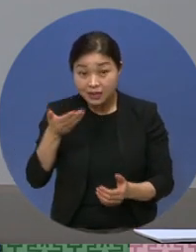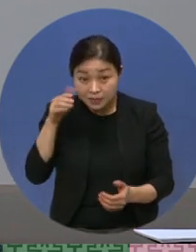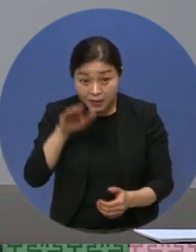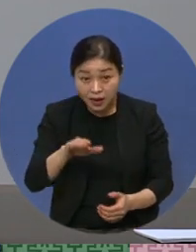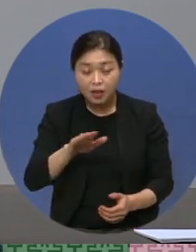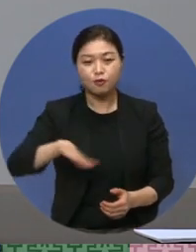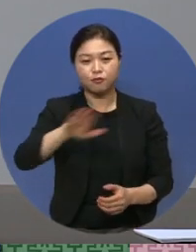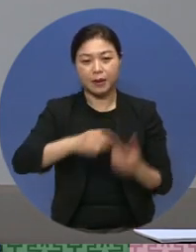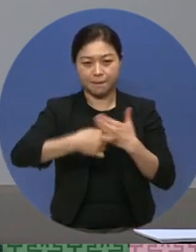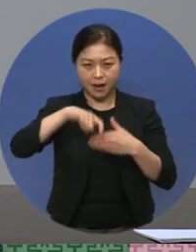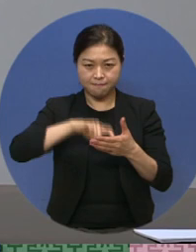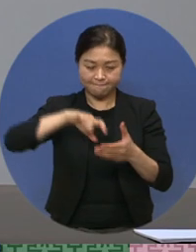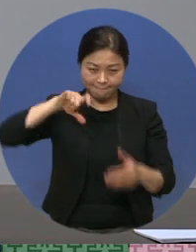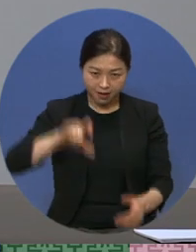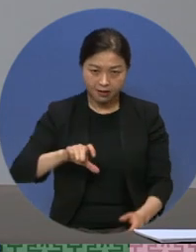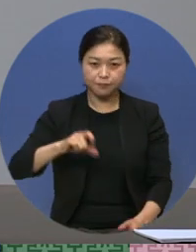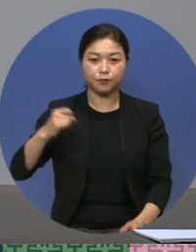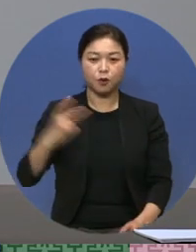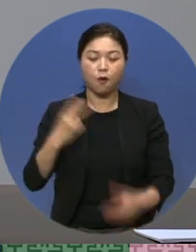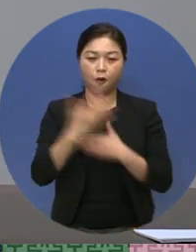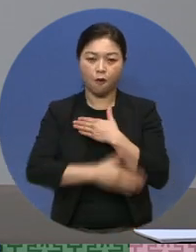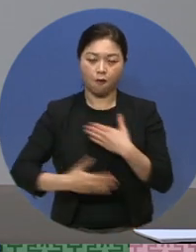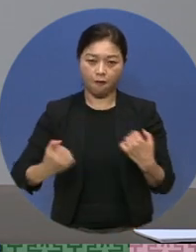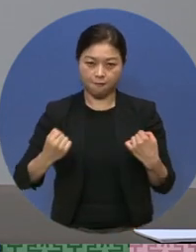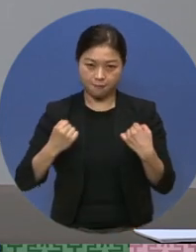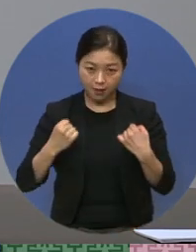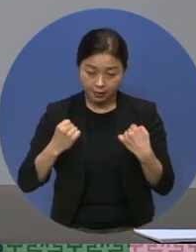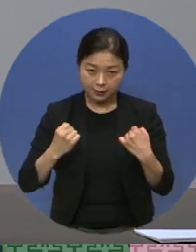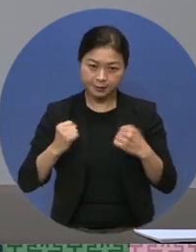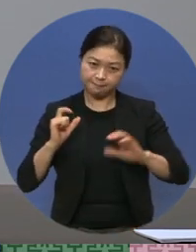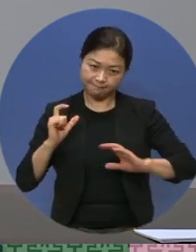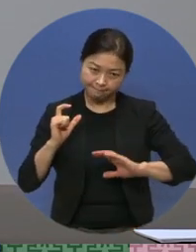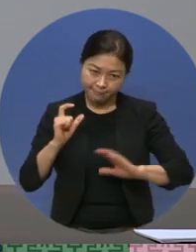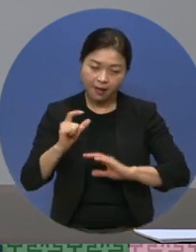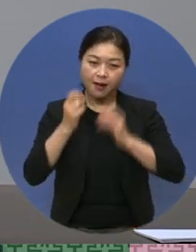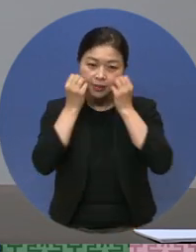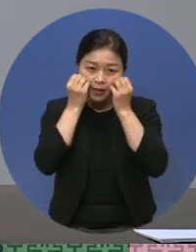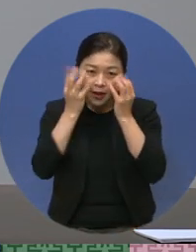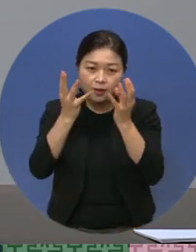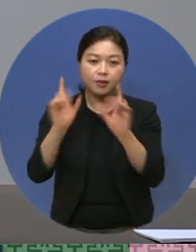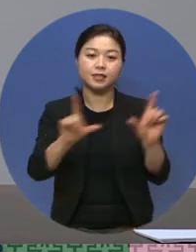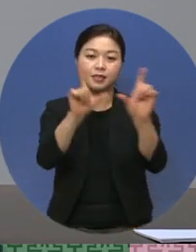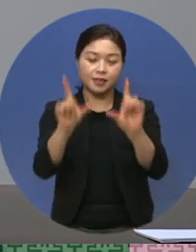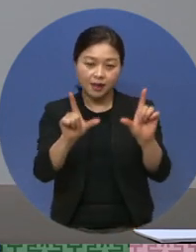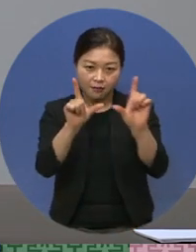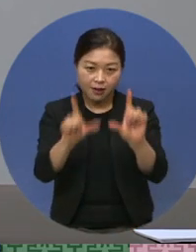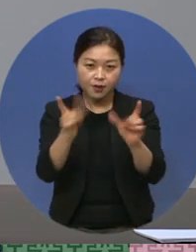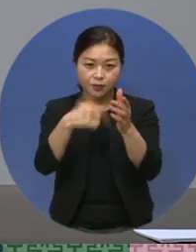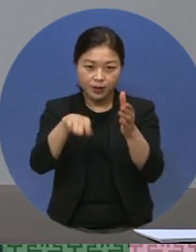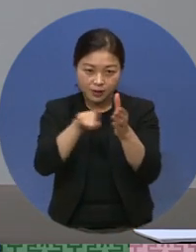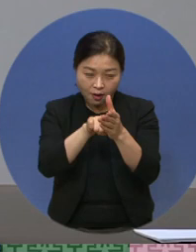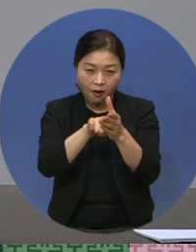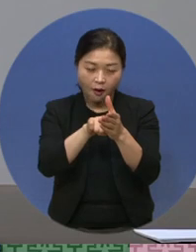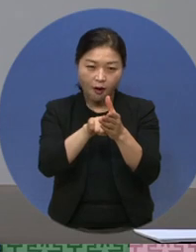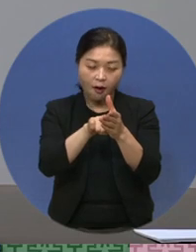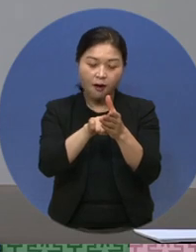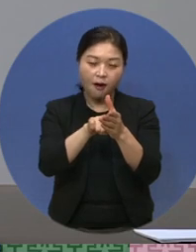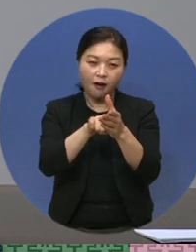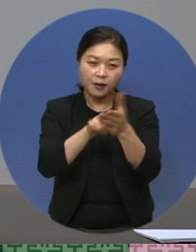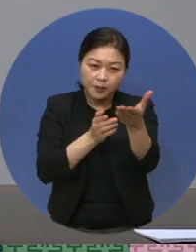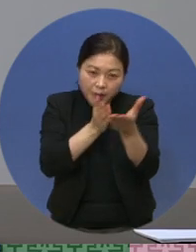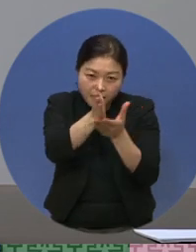마음을 강하게 갖고 건강을 지키면서 새로운 삶을 향해서 나아갈 수 있는 희망을